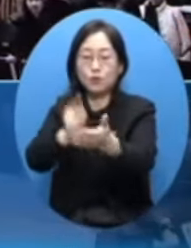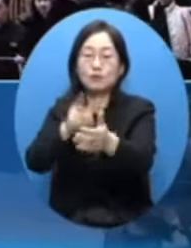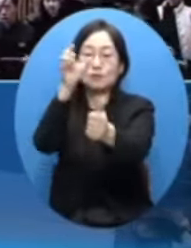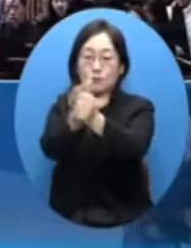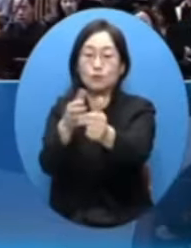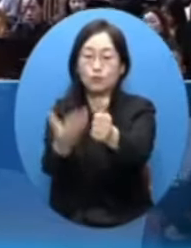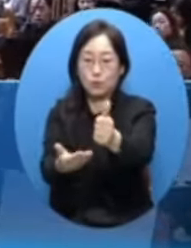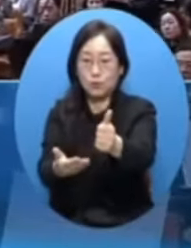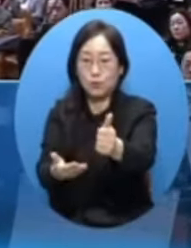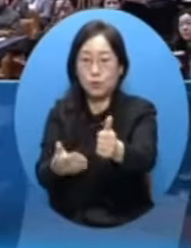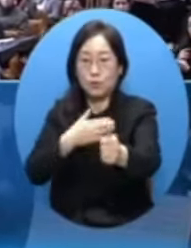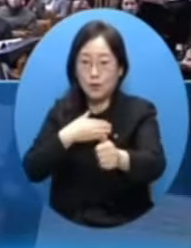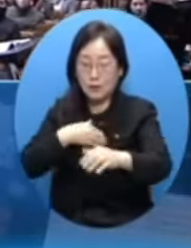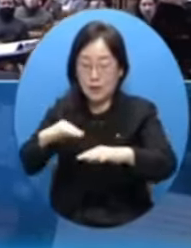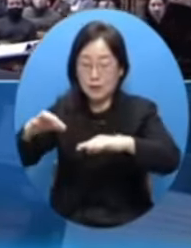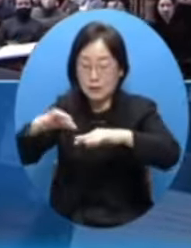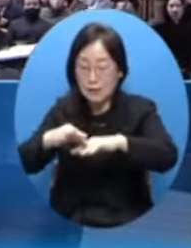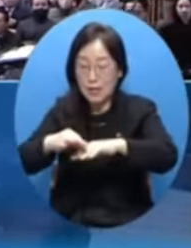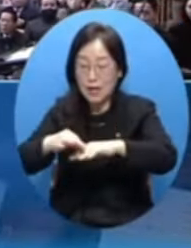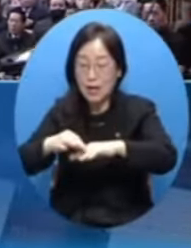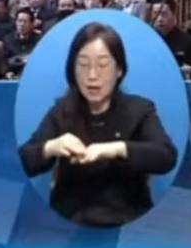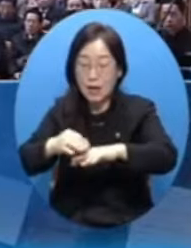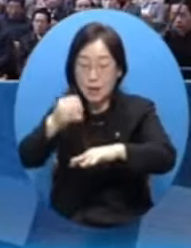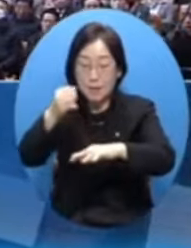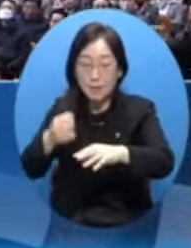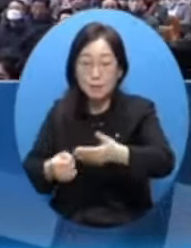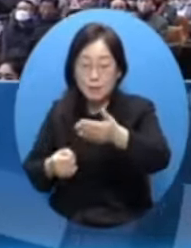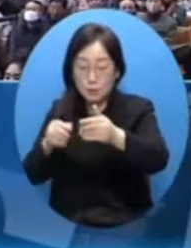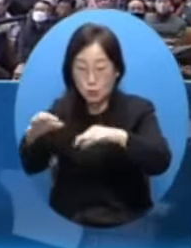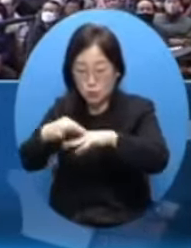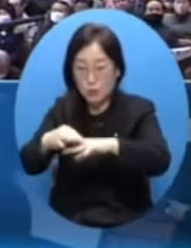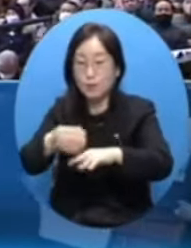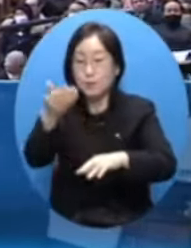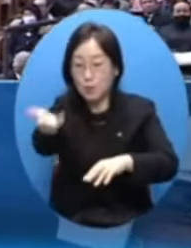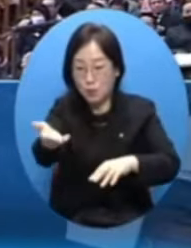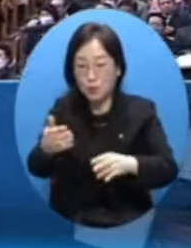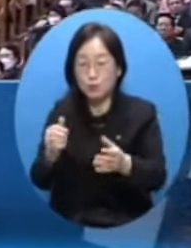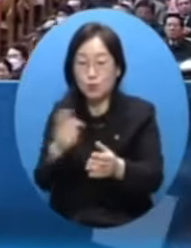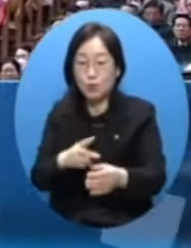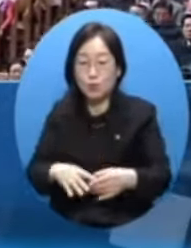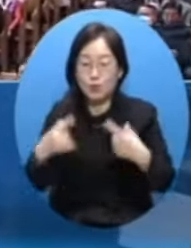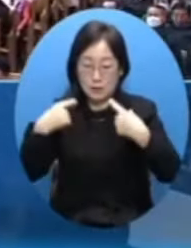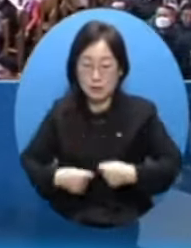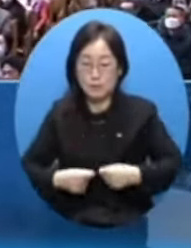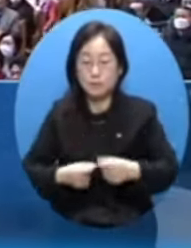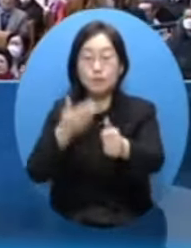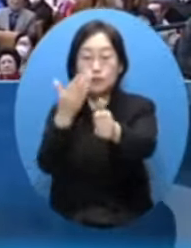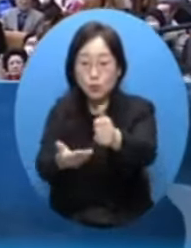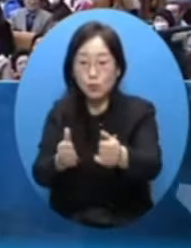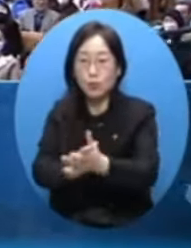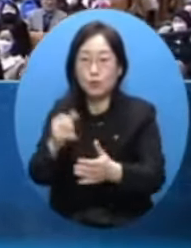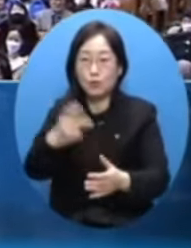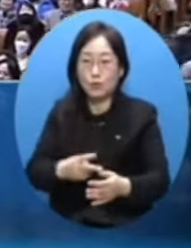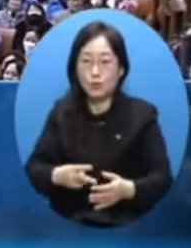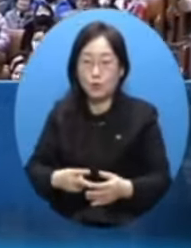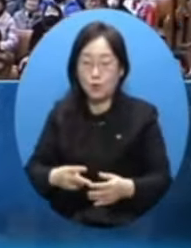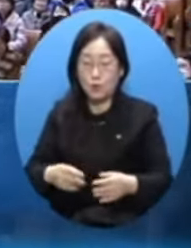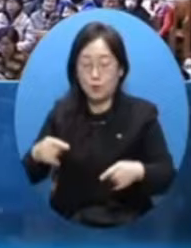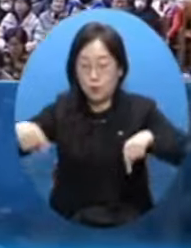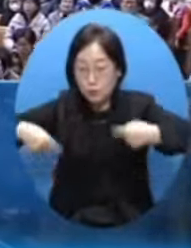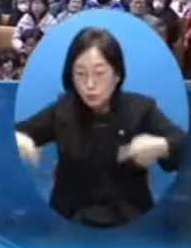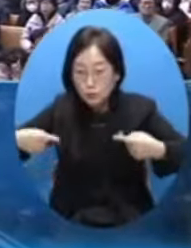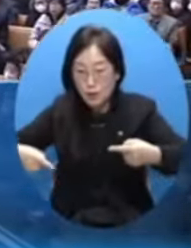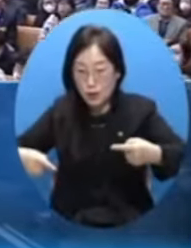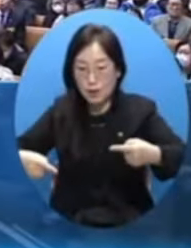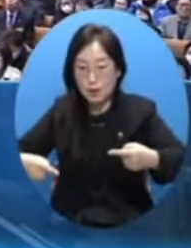자기 인장 반지를 빼어 요셉의 손에 끼우고 그에게 세마포 옷을 입히고 금사슬을 목에 걸고 자기에게 있는 버금술에 그를